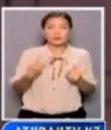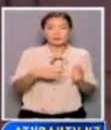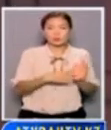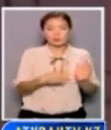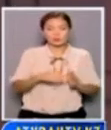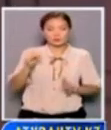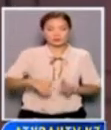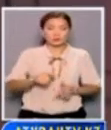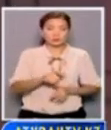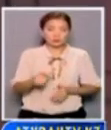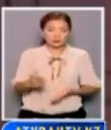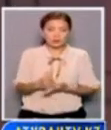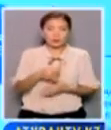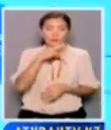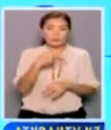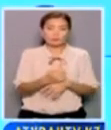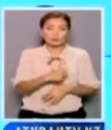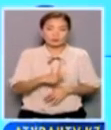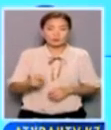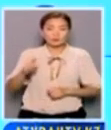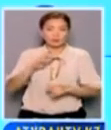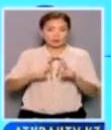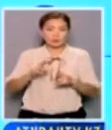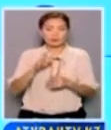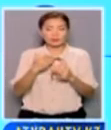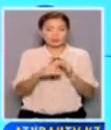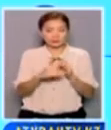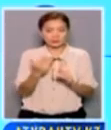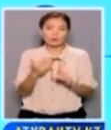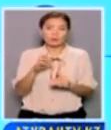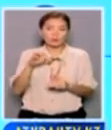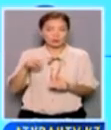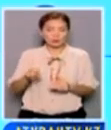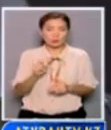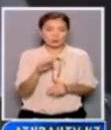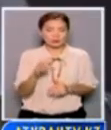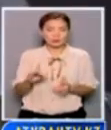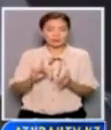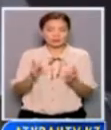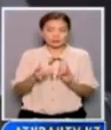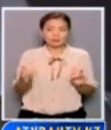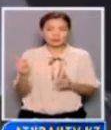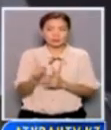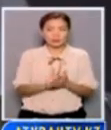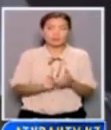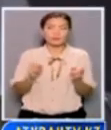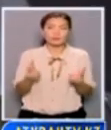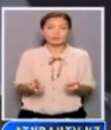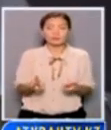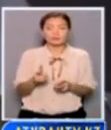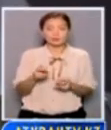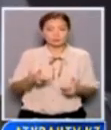29 маман бар. Жауаптылар тұрғындардың өтініштерін WhatsApp чатбот, облыс әкімдігінің сайты, өтініштер қабылдау